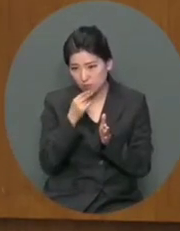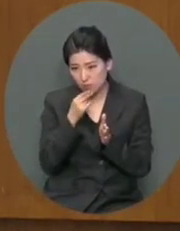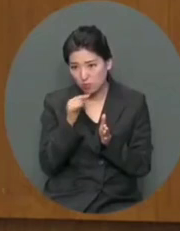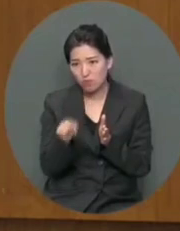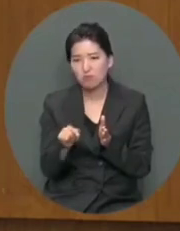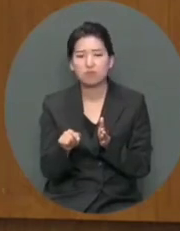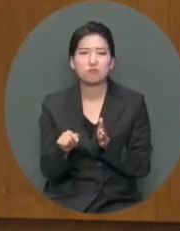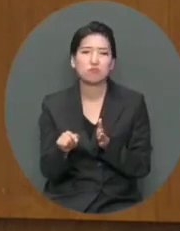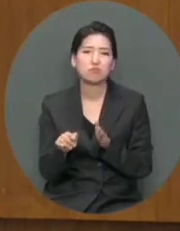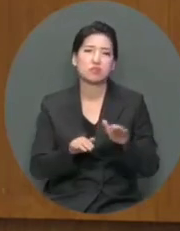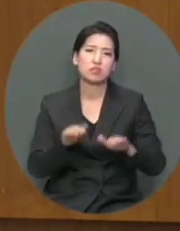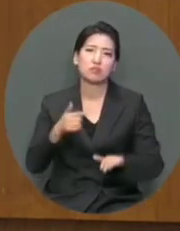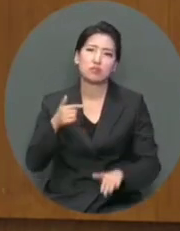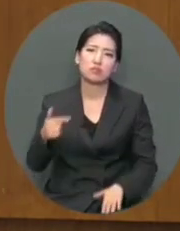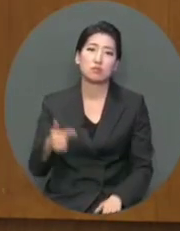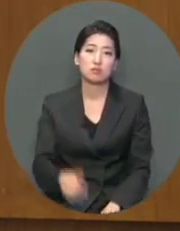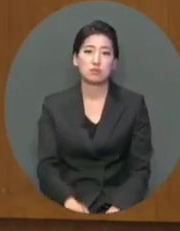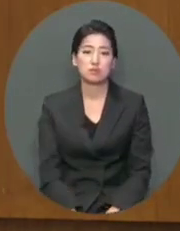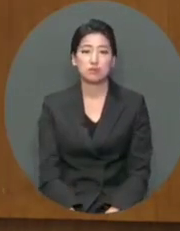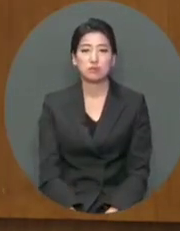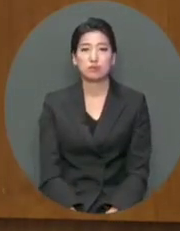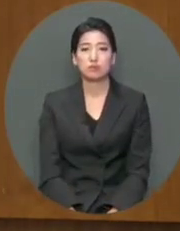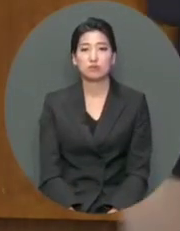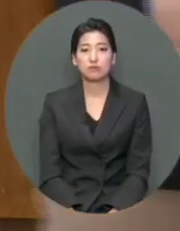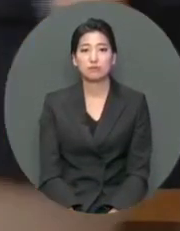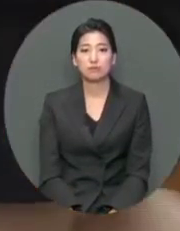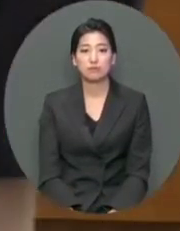차이가 나는 것이기 때문에